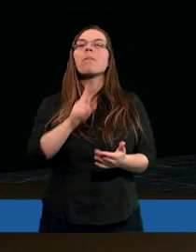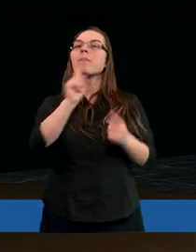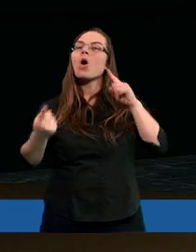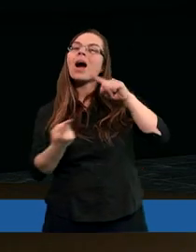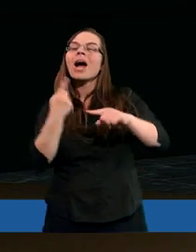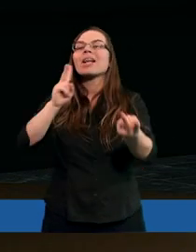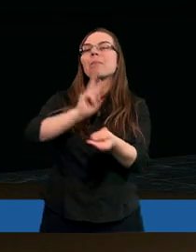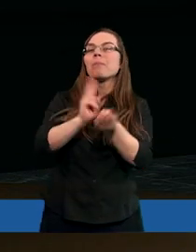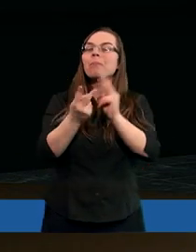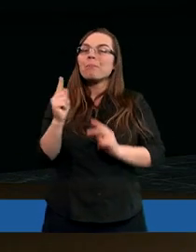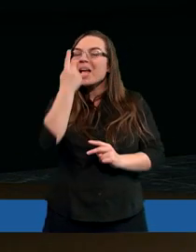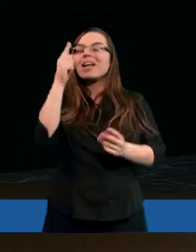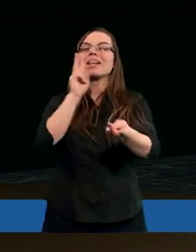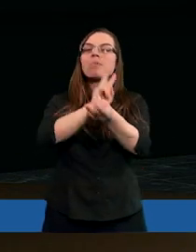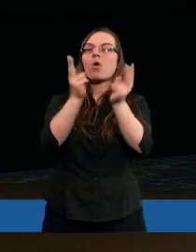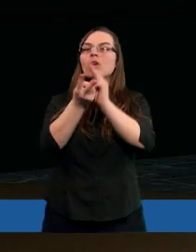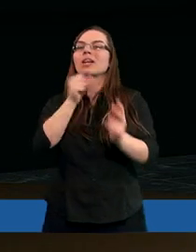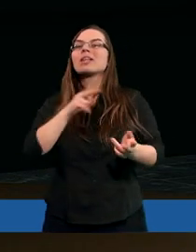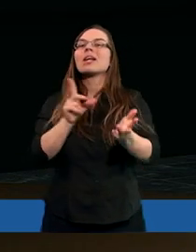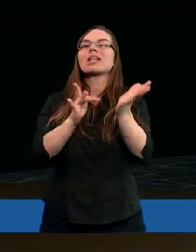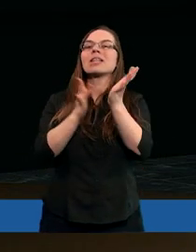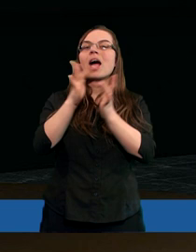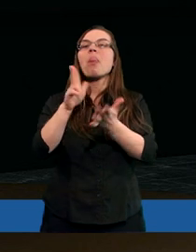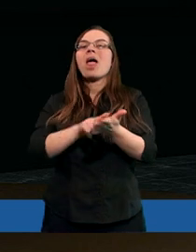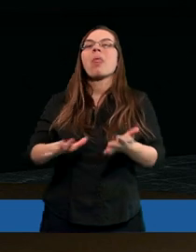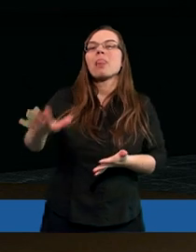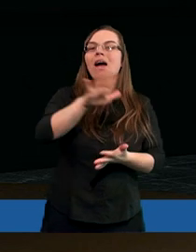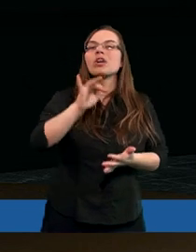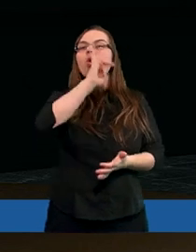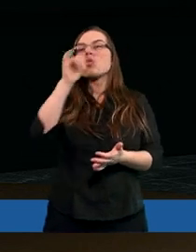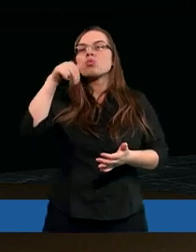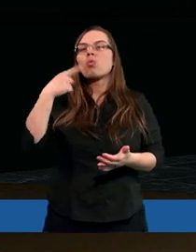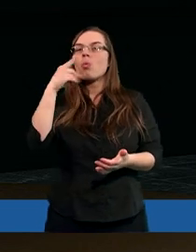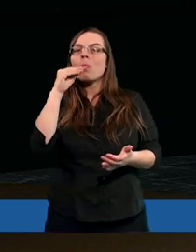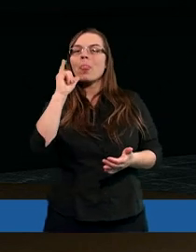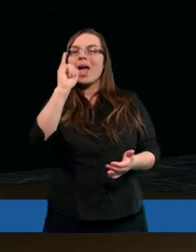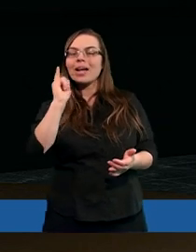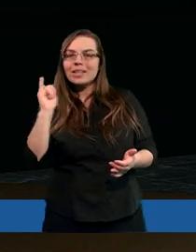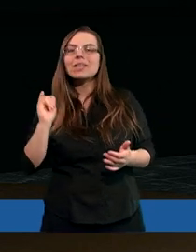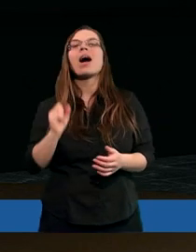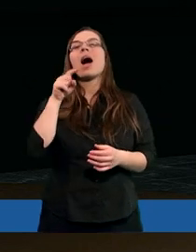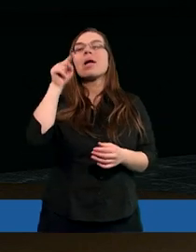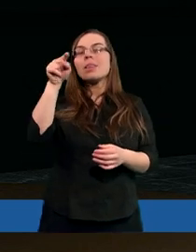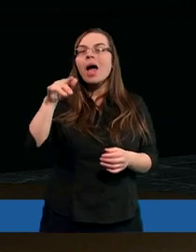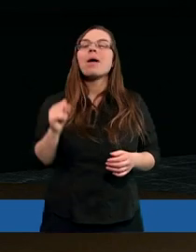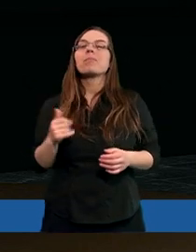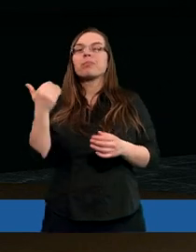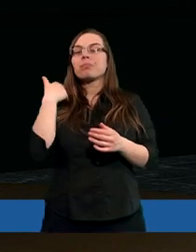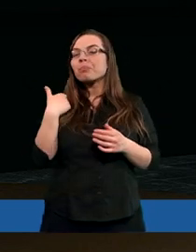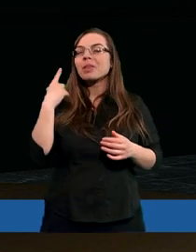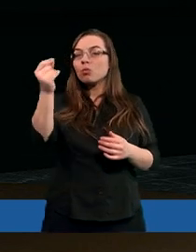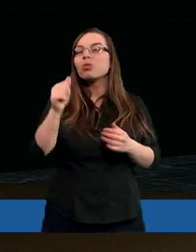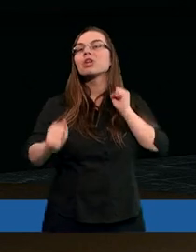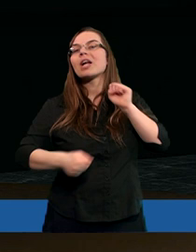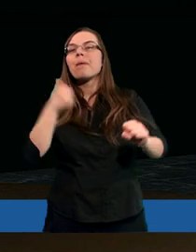raz pierwszy spotyka się z Jezusem na terenie Judei, a poszedł tam, żeby